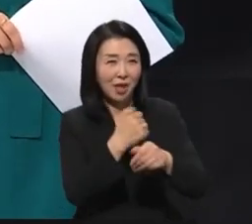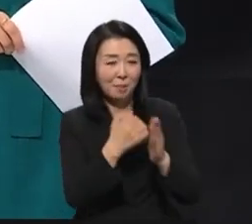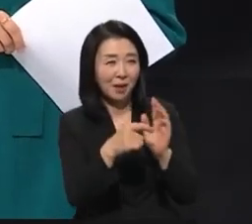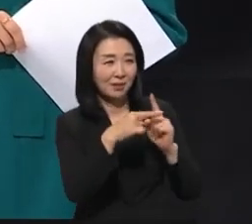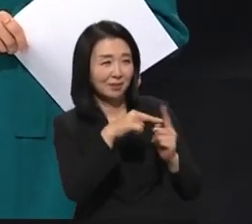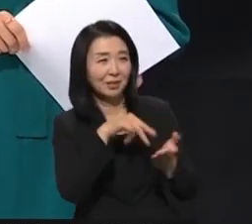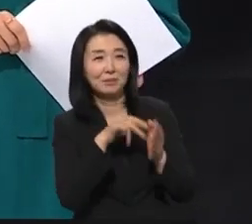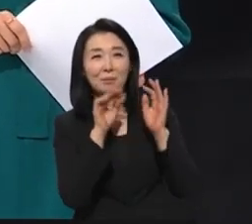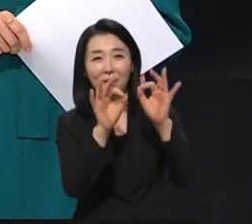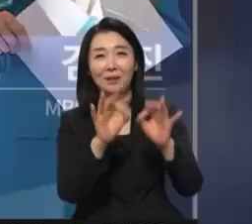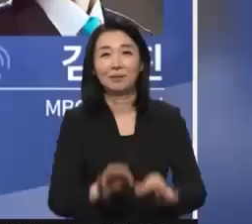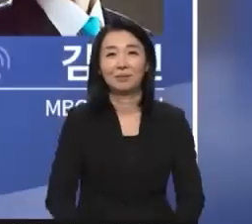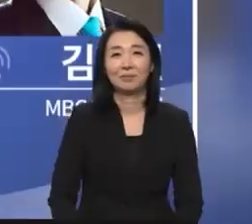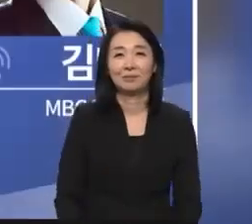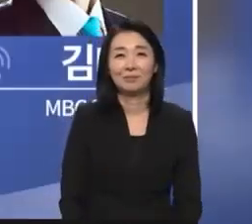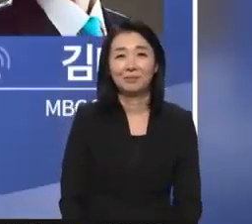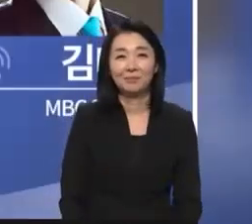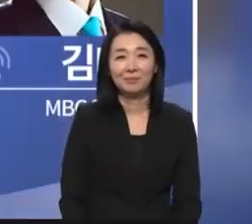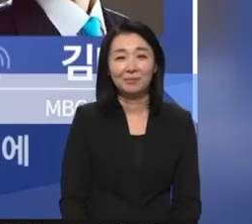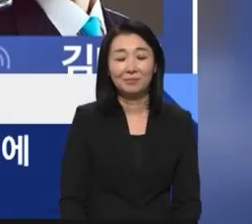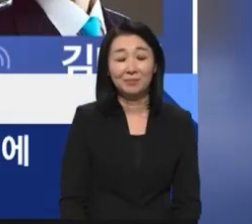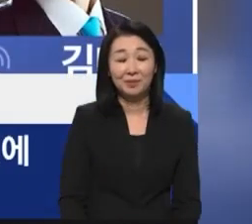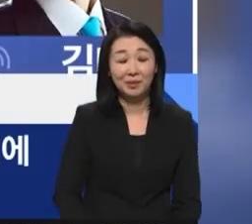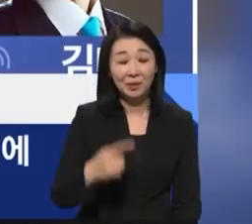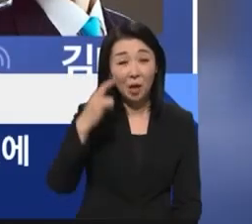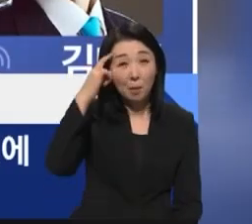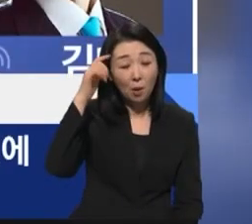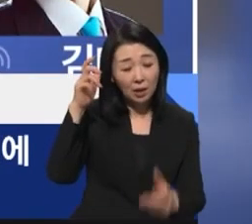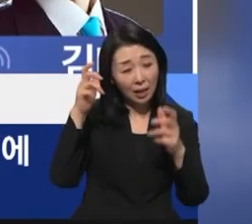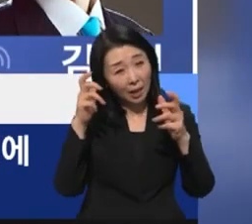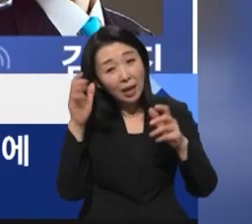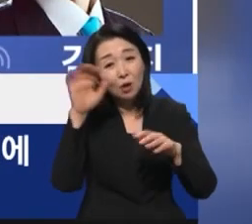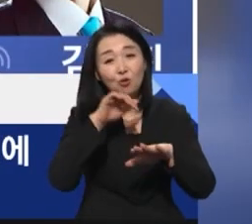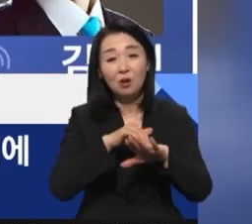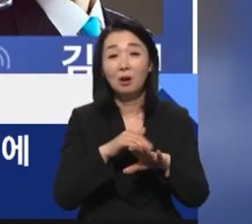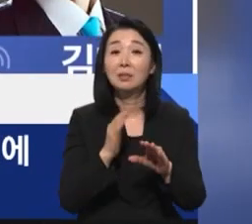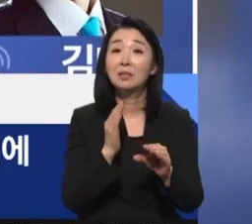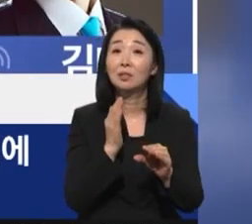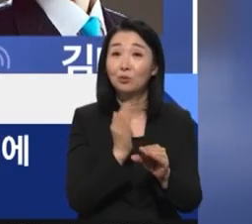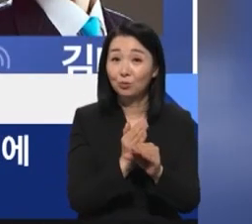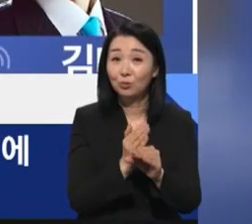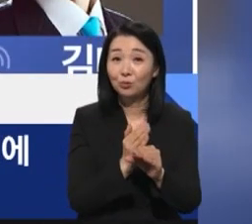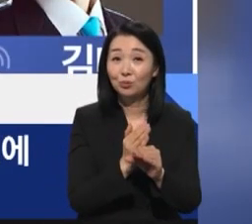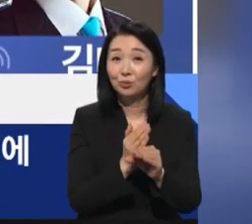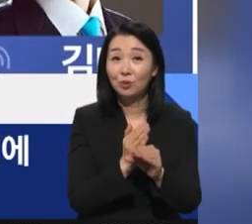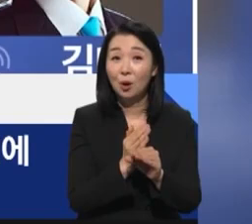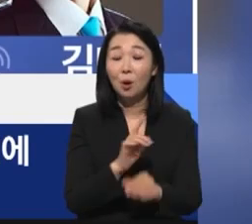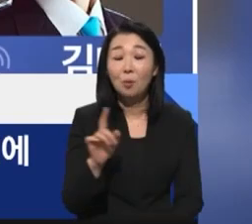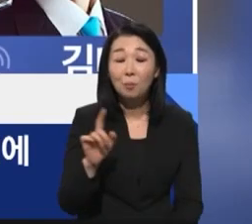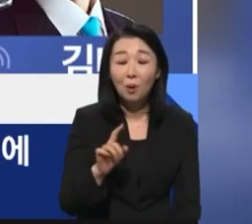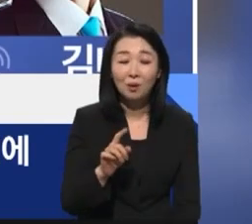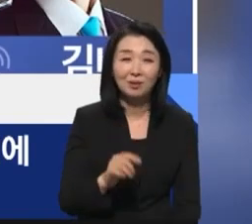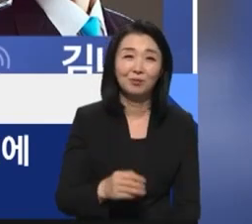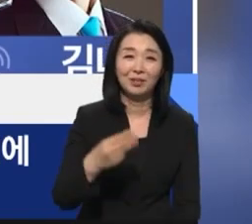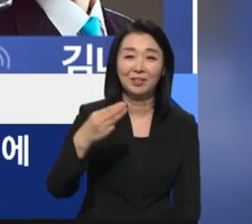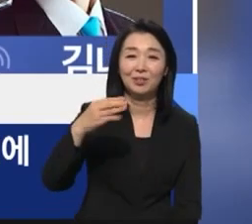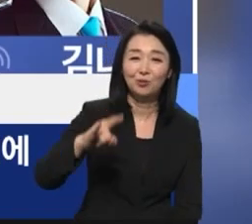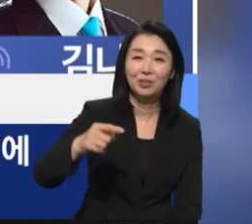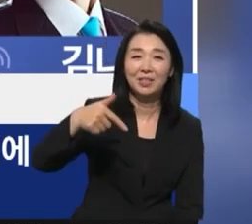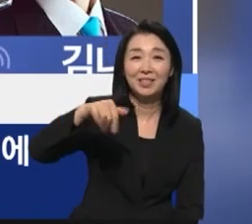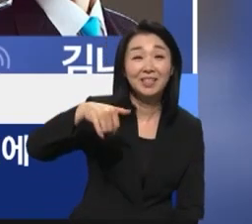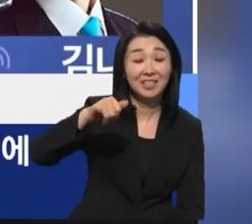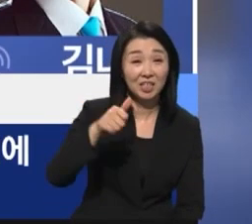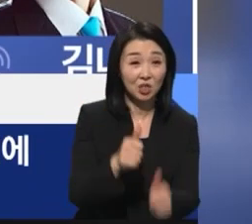바라봤습니다 패딩 훈련도 좀 시작을 했고 좀 고무적인 것은 제가 피니지 경기를 준비를 했는데